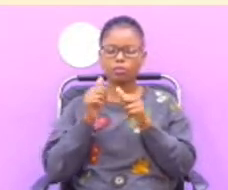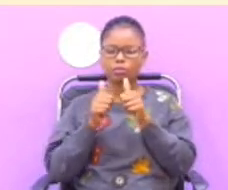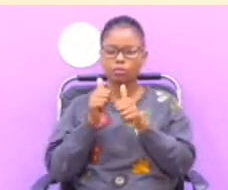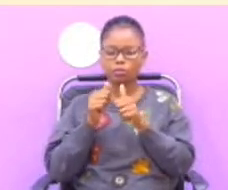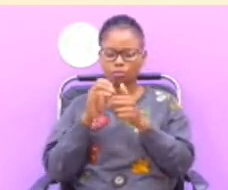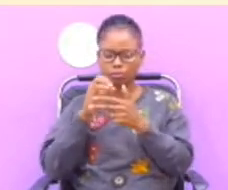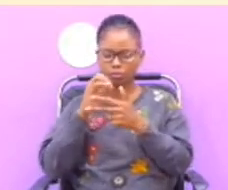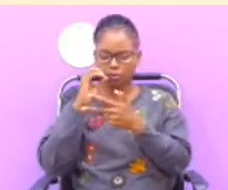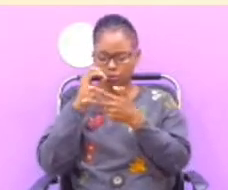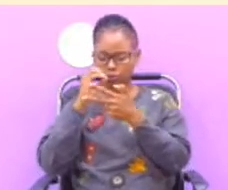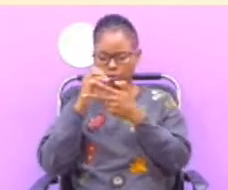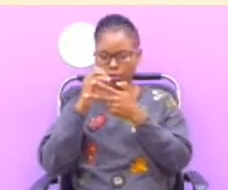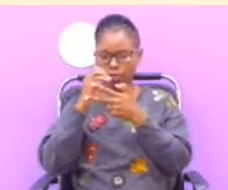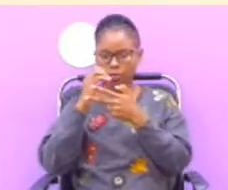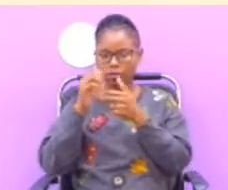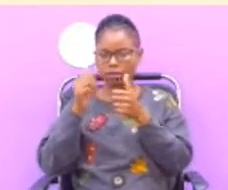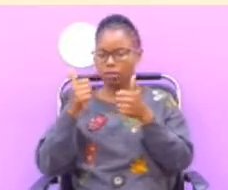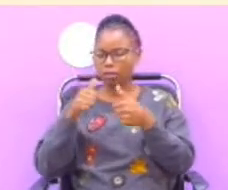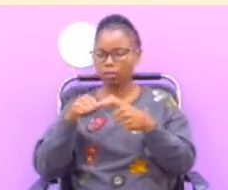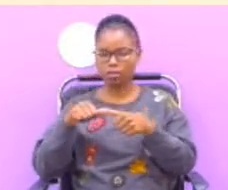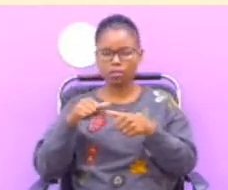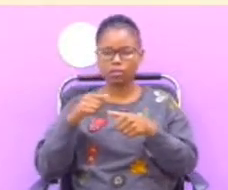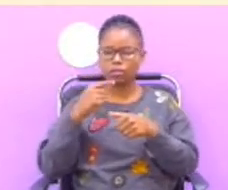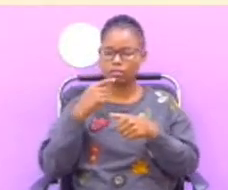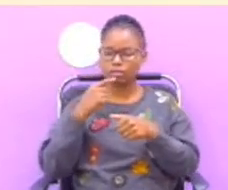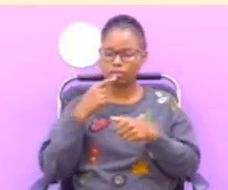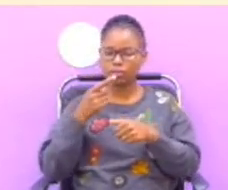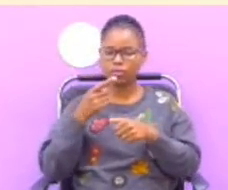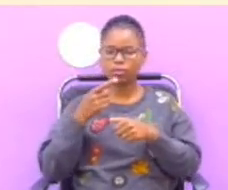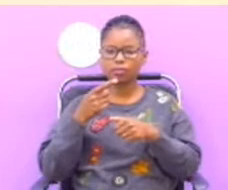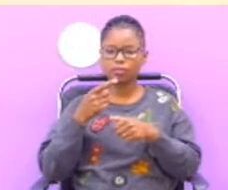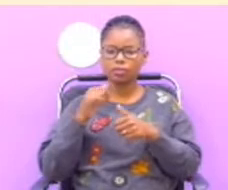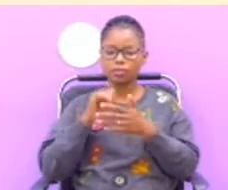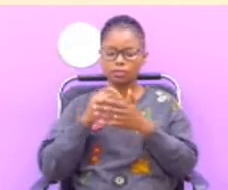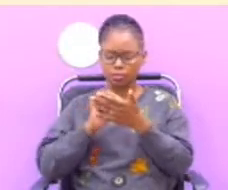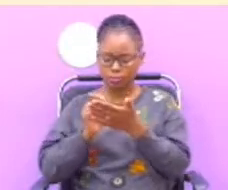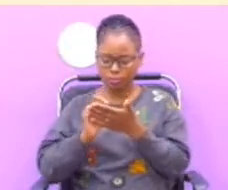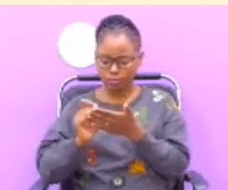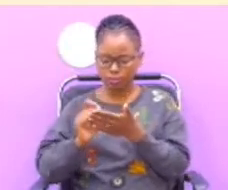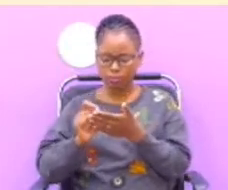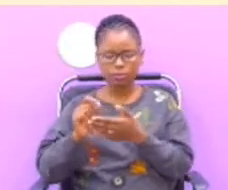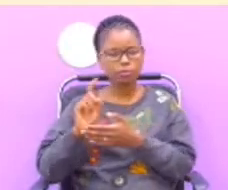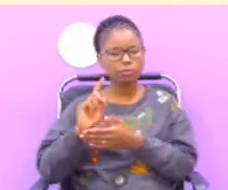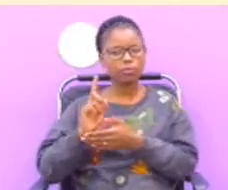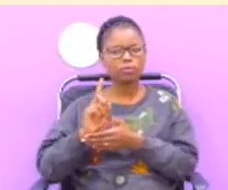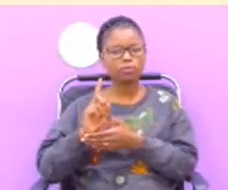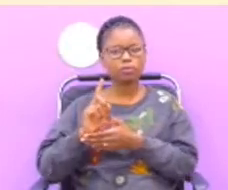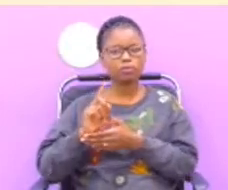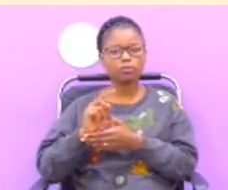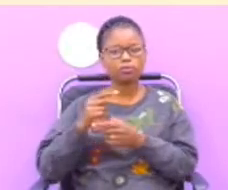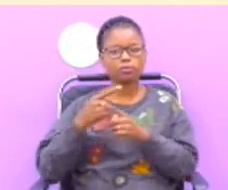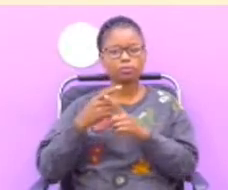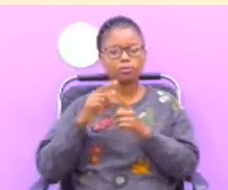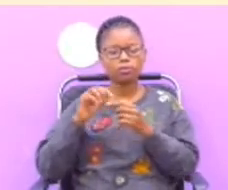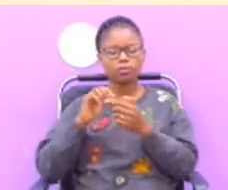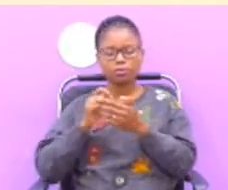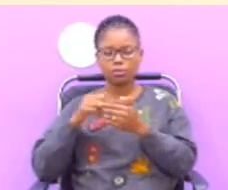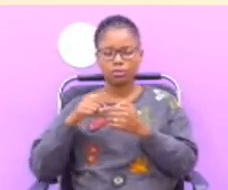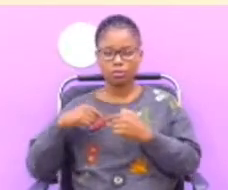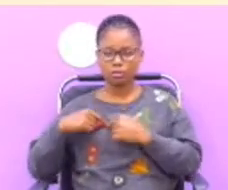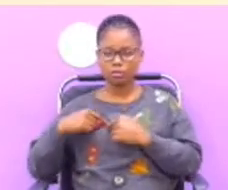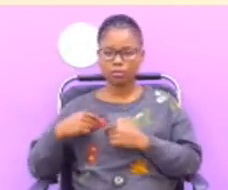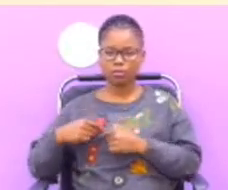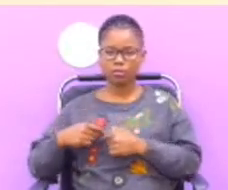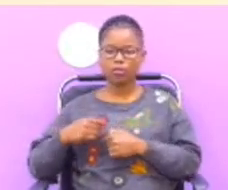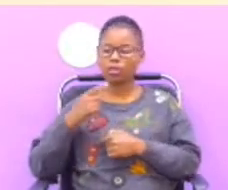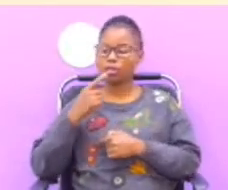nĩ ũĩ. Nĩ ũĩ ũgwete no wanĩrĩre. Ona ũtegũtinda ũkĩwandĩka woro-inĩ. Andĩka mwanya waku ngoro-inĩ. No